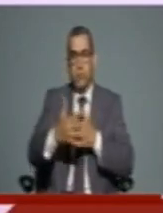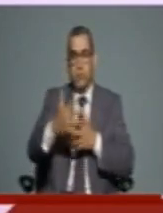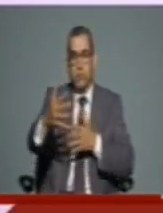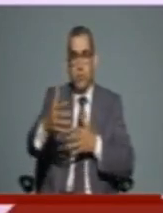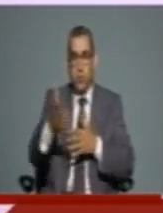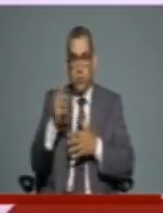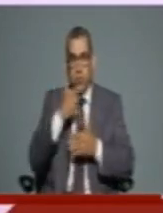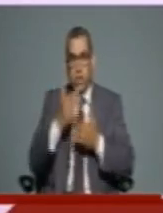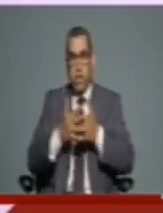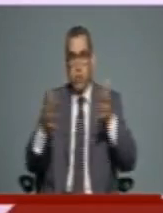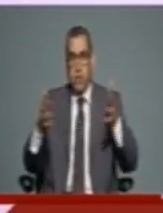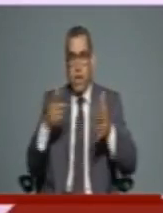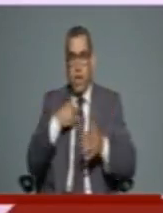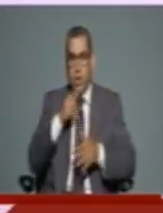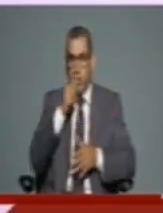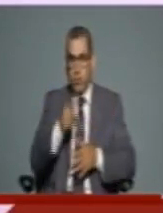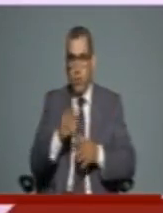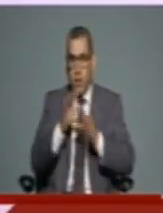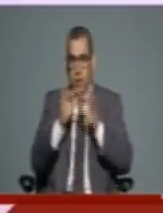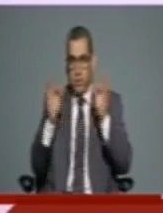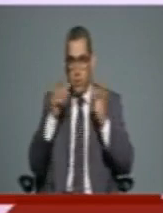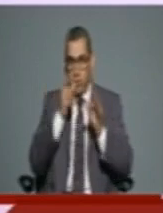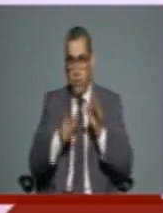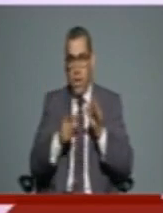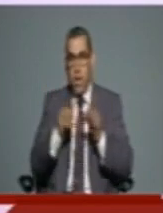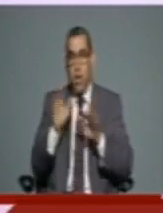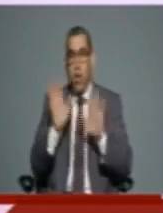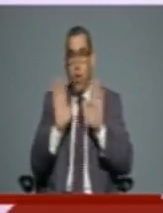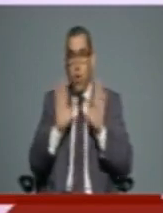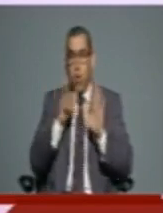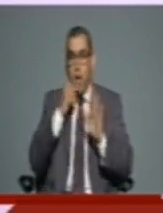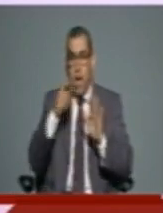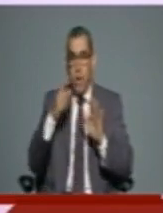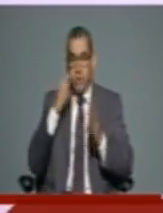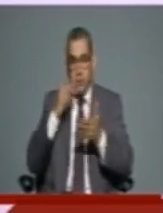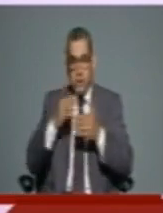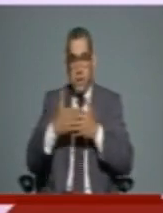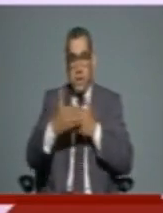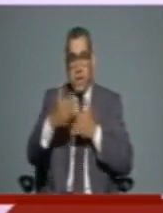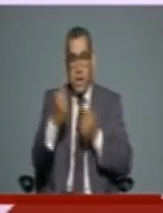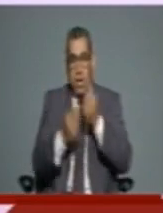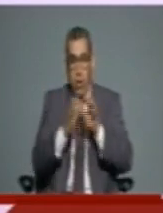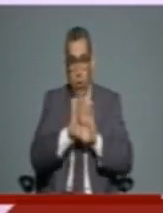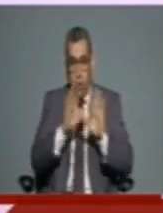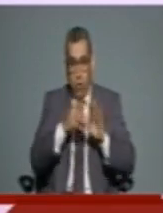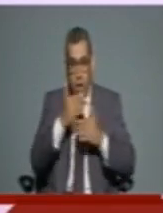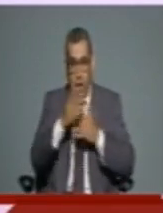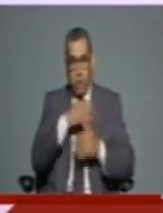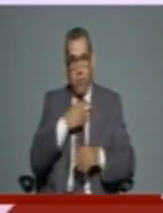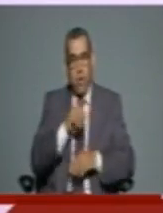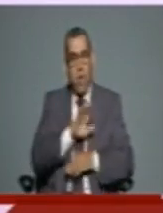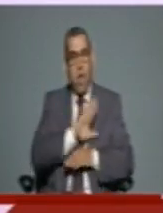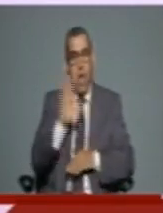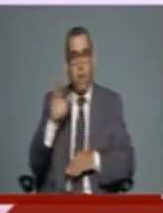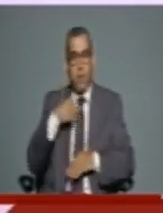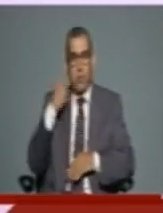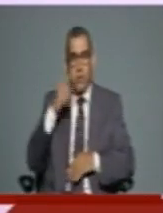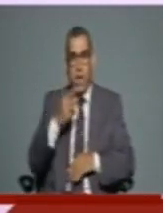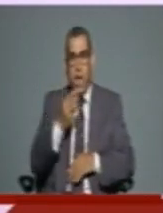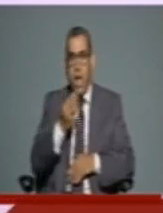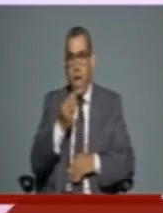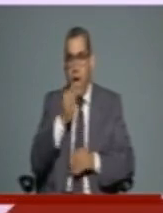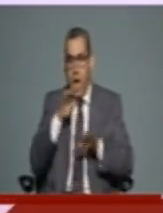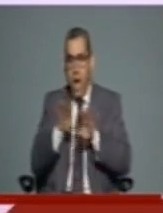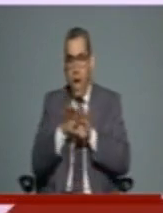معلومة، لولا هذه الزيادة ما كنا استطعنا أن نحصل على القمح